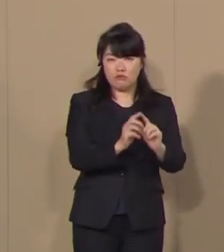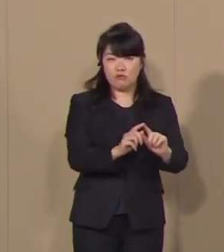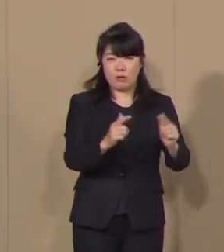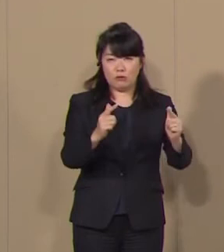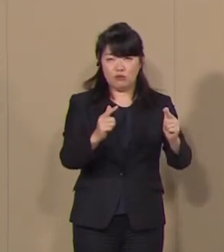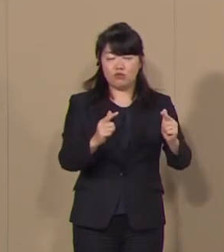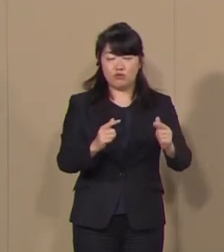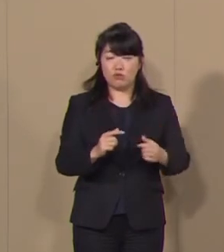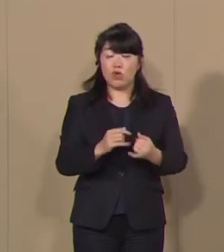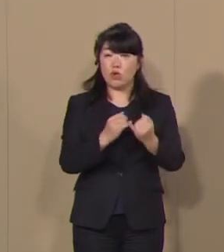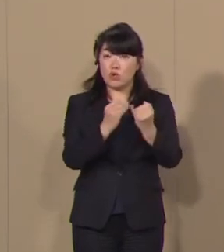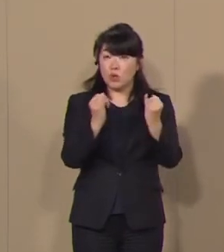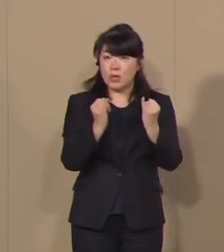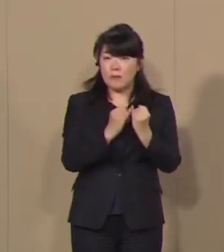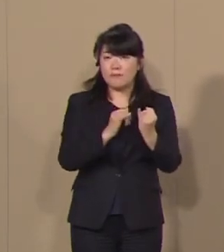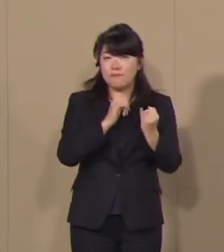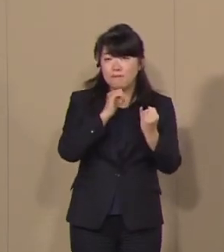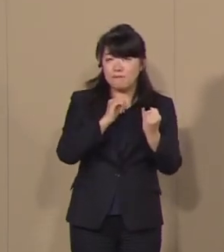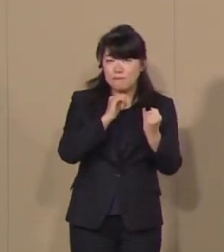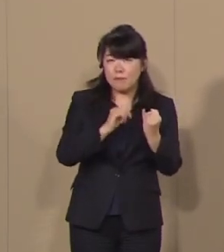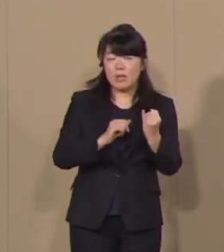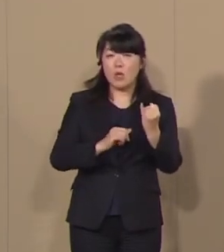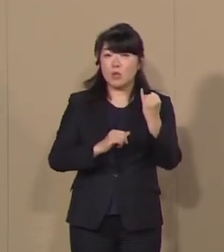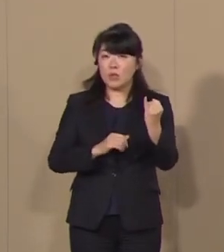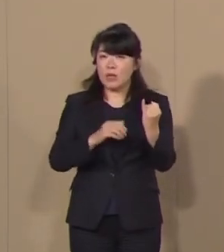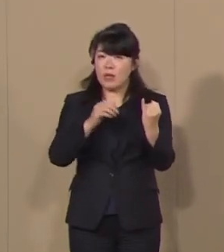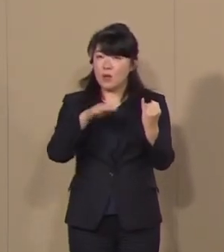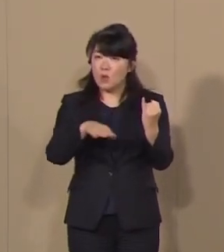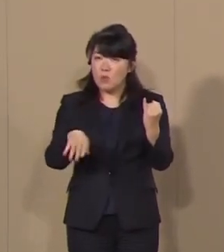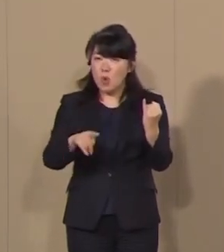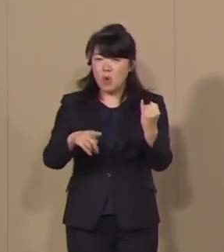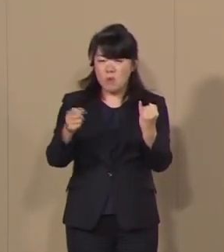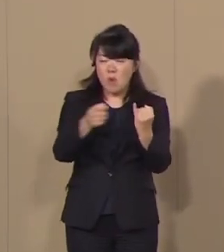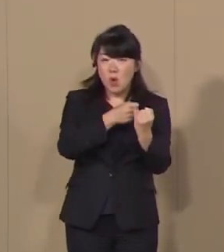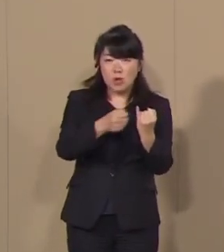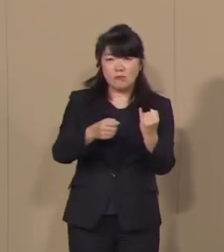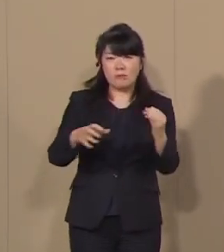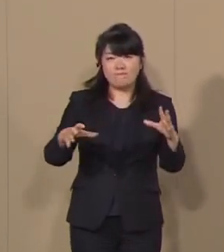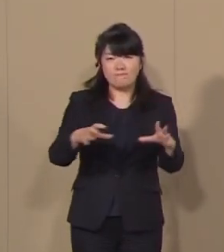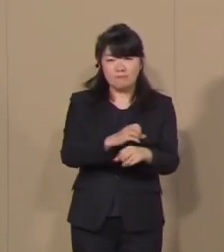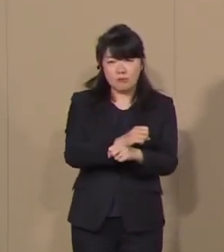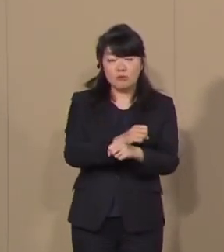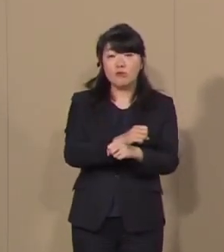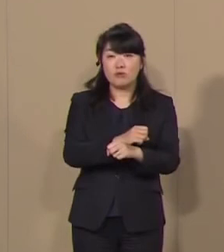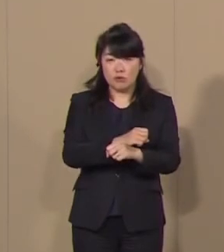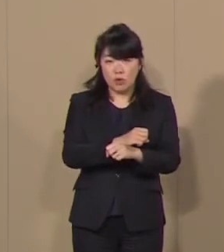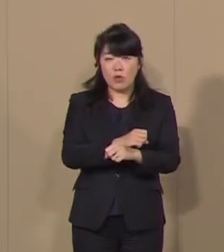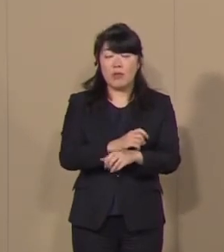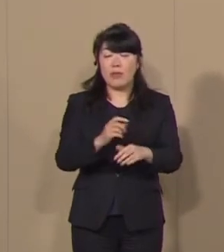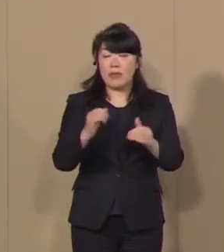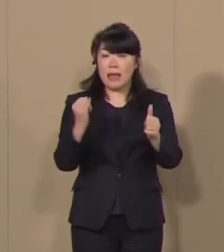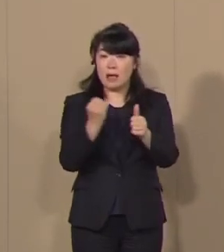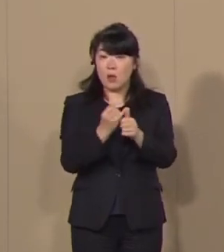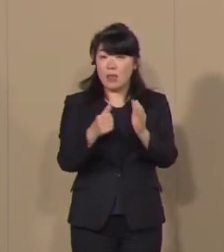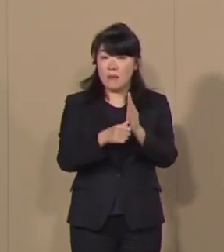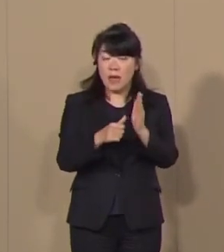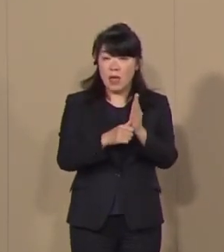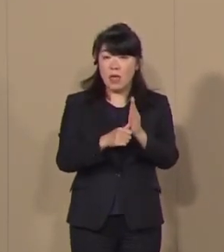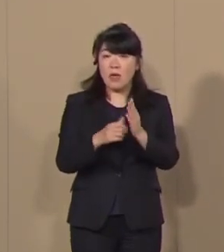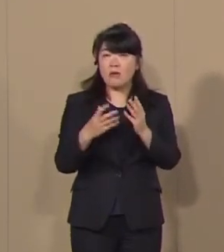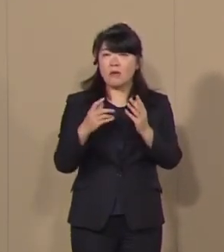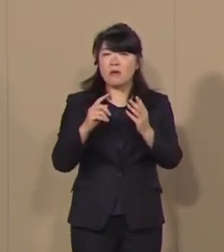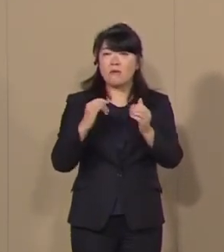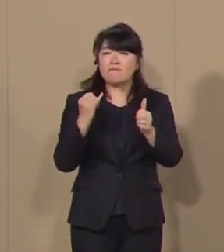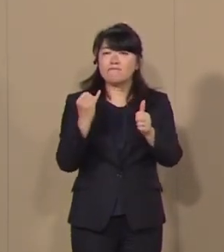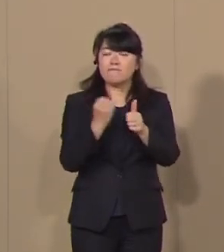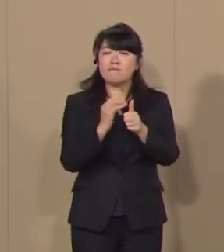銀婚子どもや女性に対する暴力をなくします選択的夫婦別姓同性婚の法制化